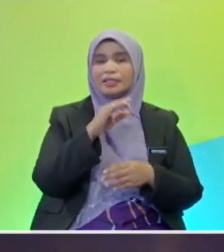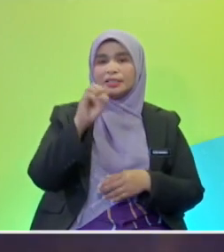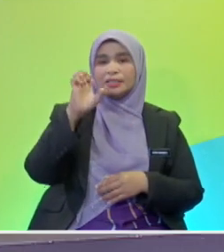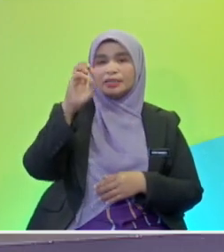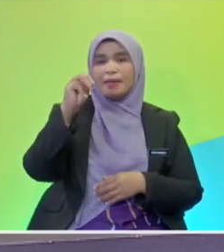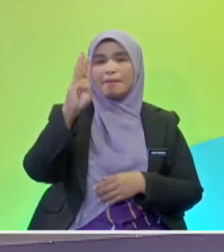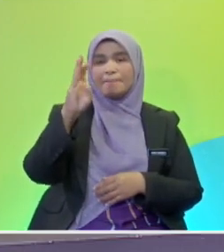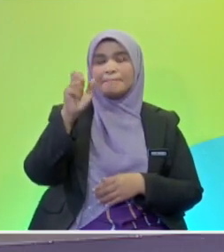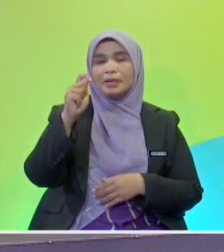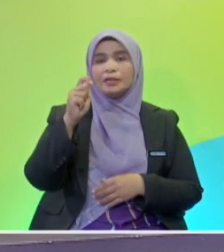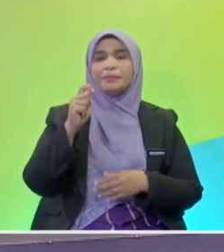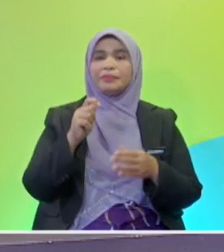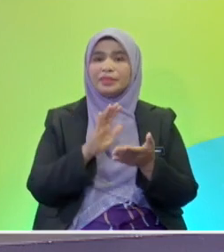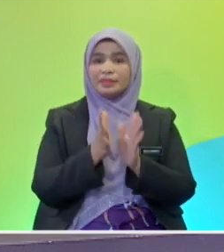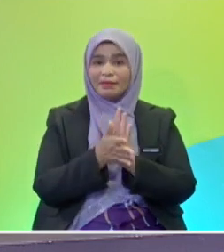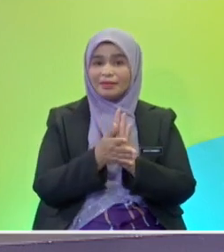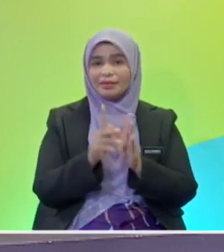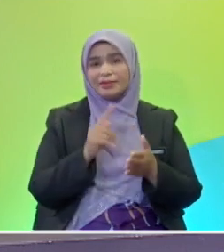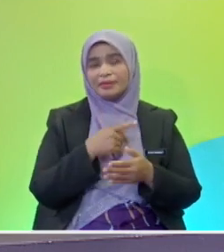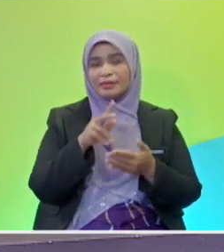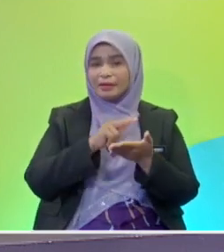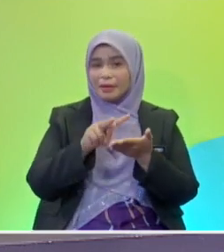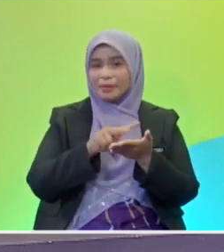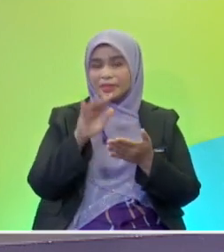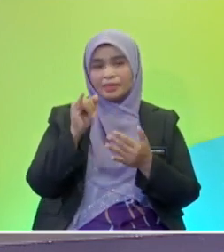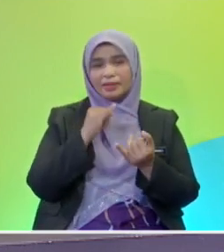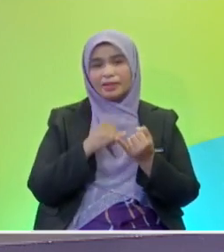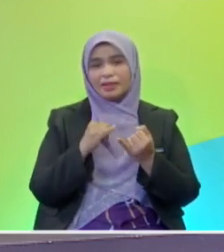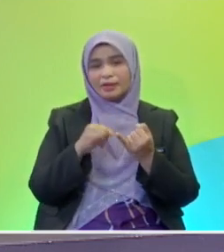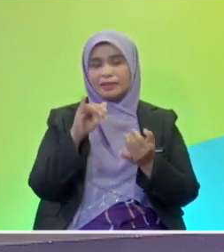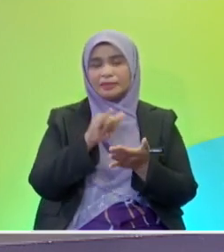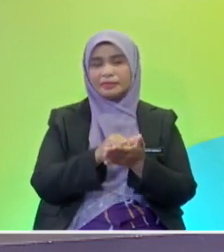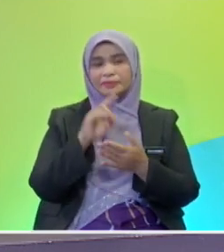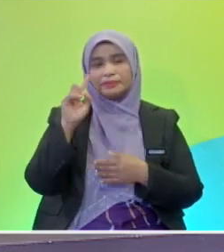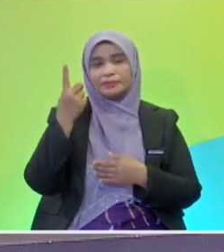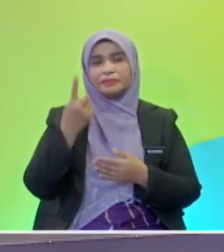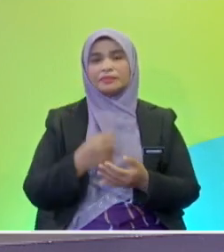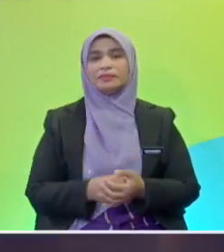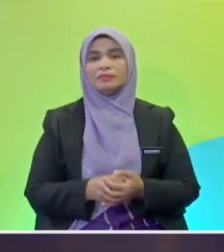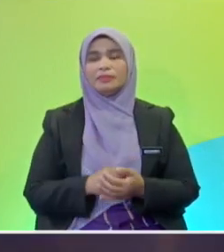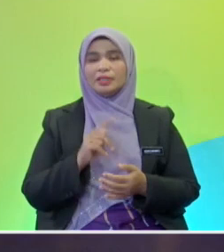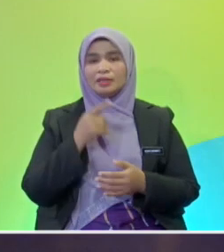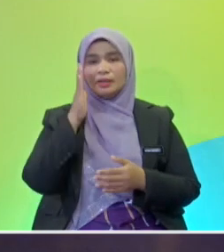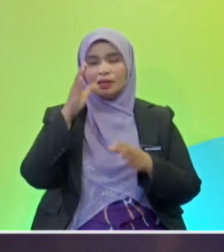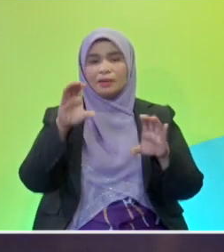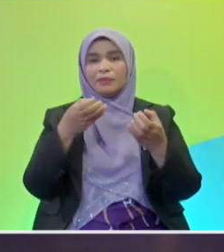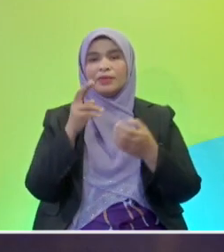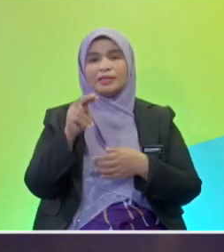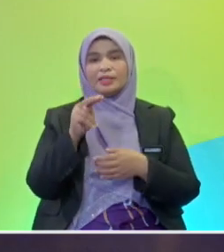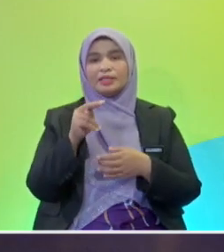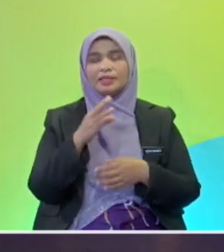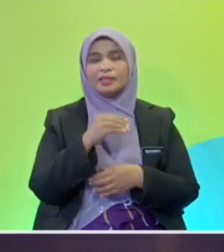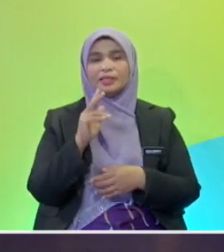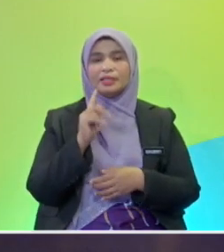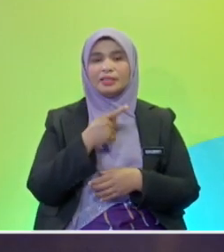ini yang paling mudah jadi kita kemaskan hujung ni saja Oke Kejap lagi kita akan buat ni nanti lepas ni kita akan